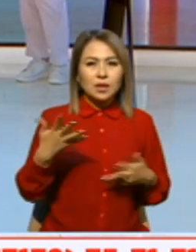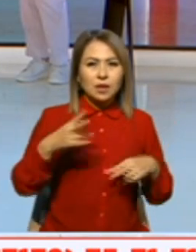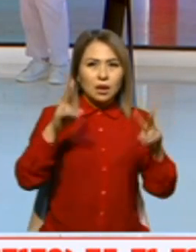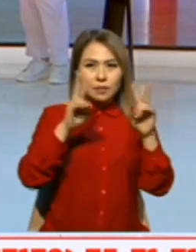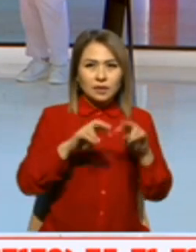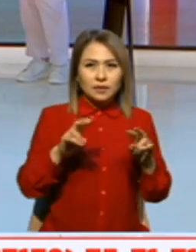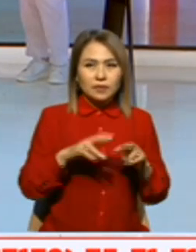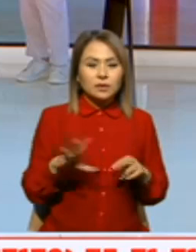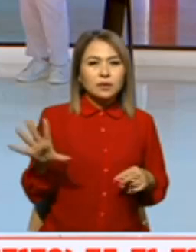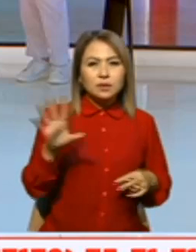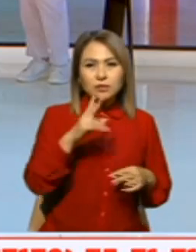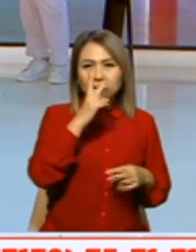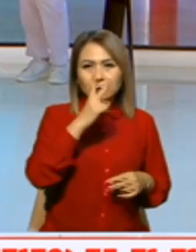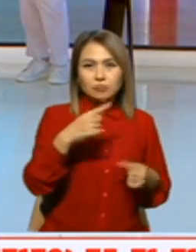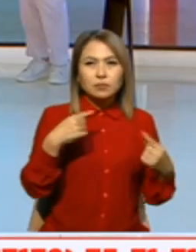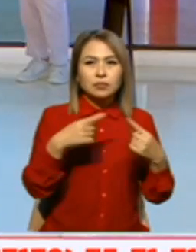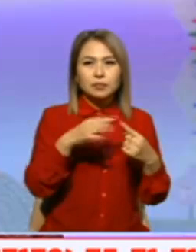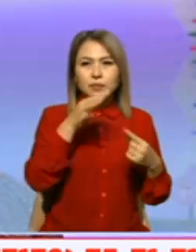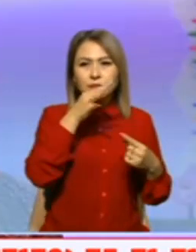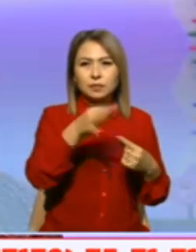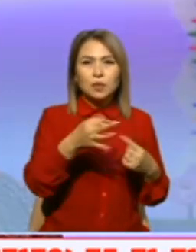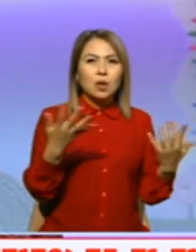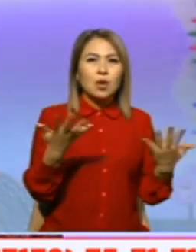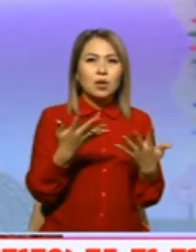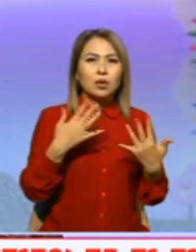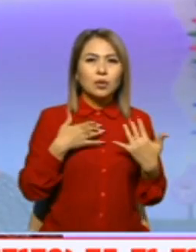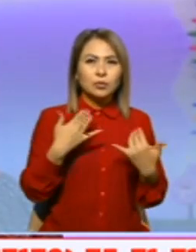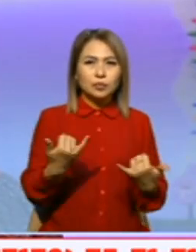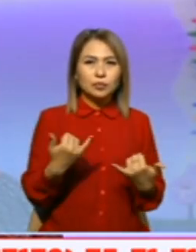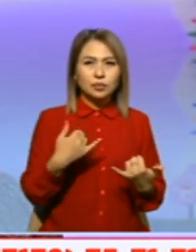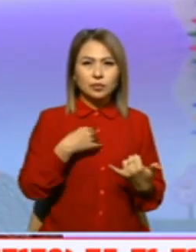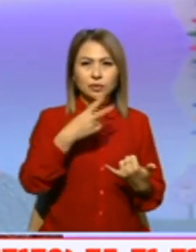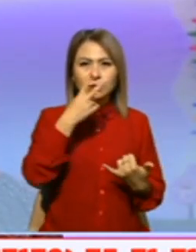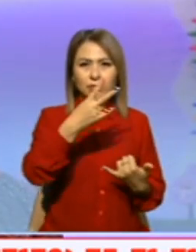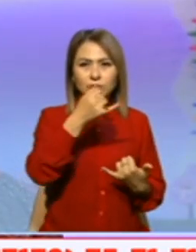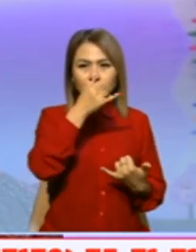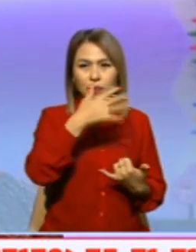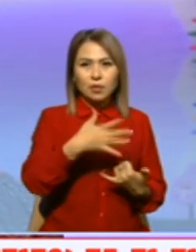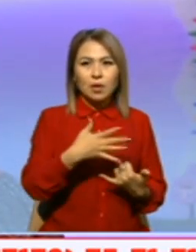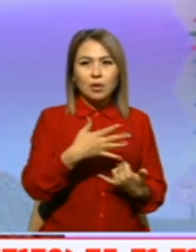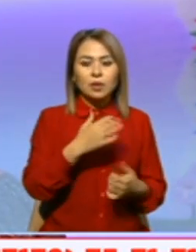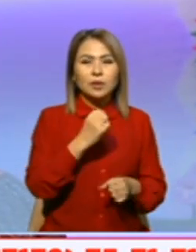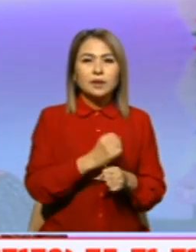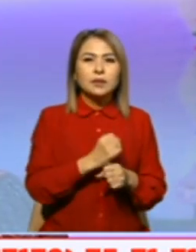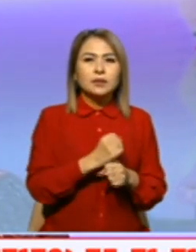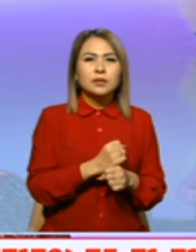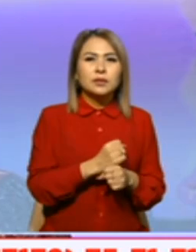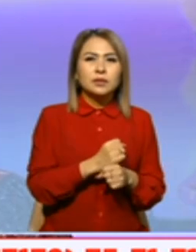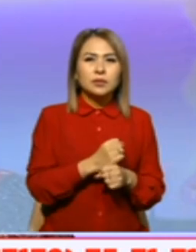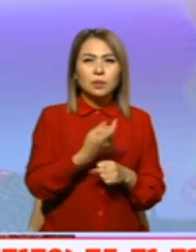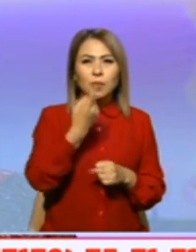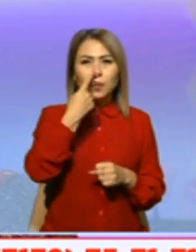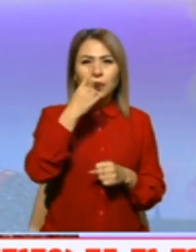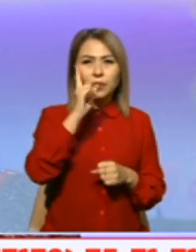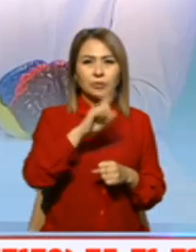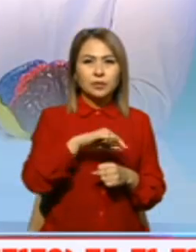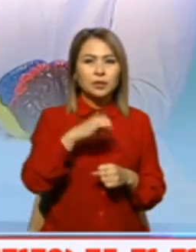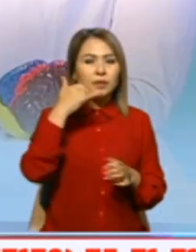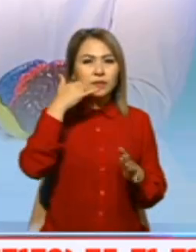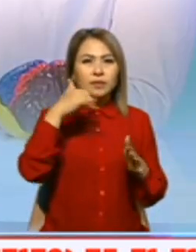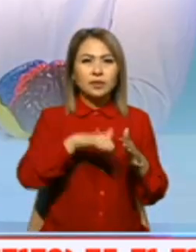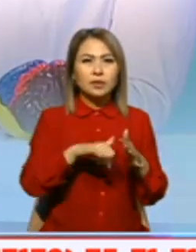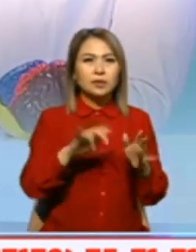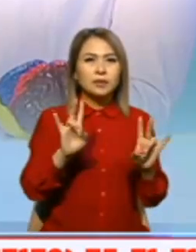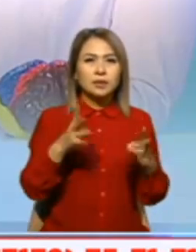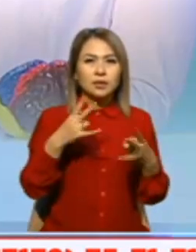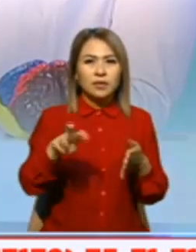обследованиялар. Соларды қарап мен точно айтар едім, оларды енді қазір мүмкіншілігі жоқ. Сіз онда қазір редакторларға телефон номеріңізді қоймаңыз, WhatsApp